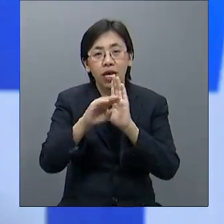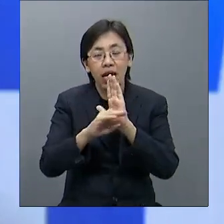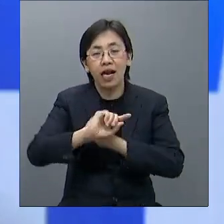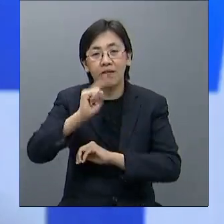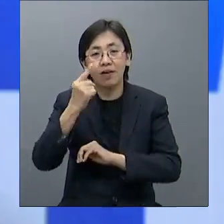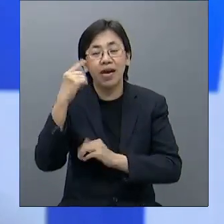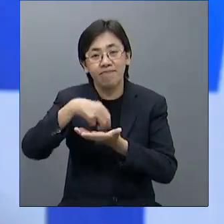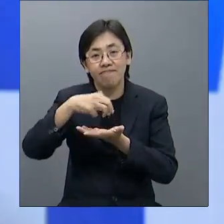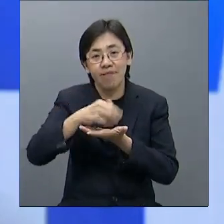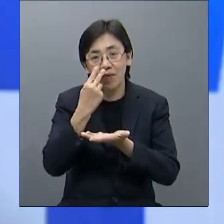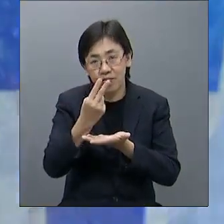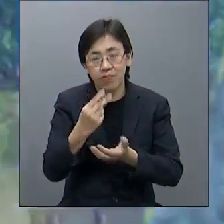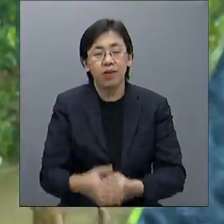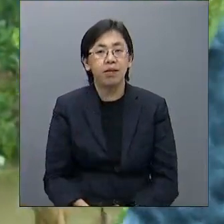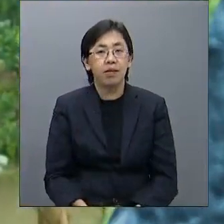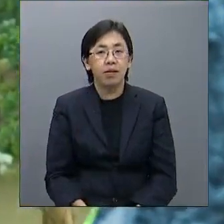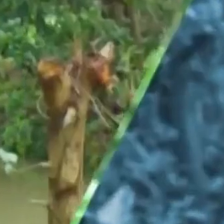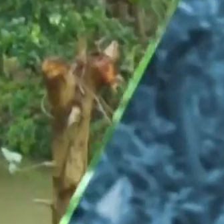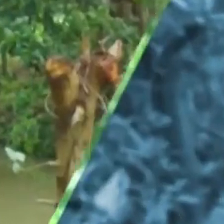บเป้ภัคคนันท์ค่ะ